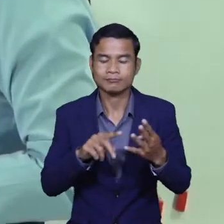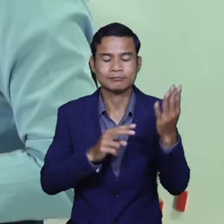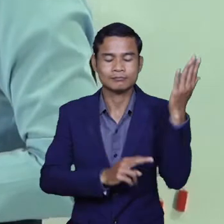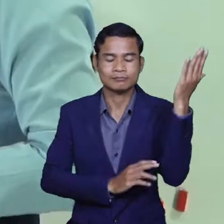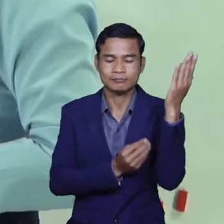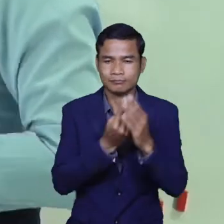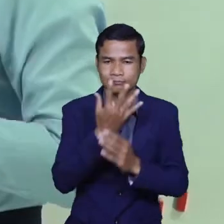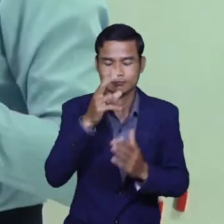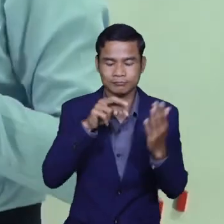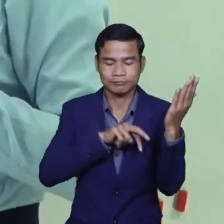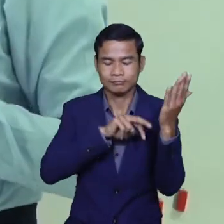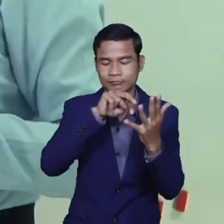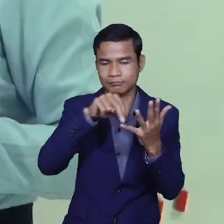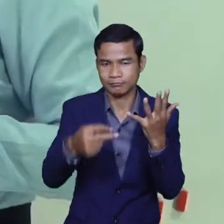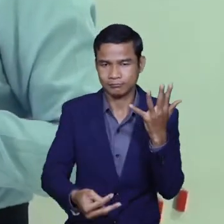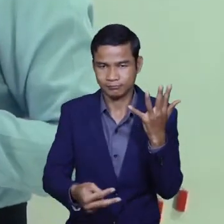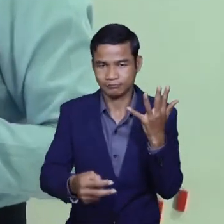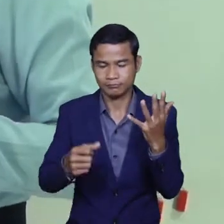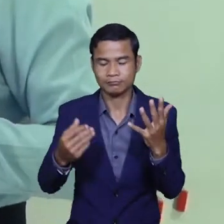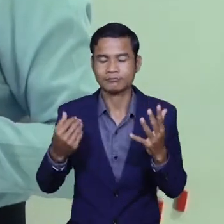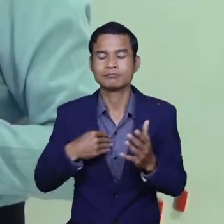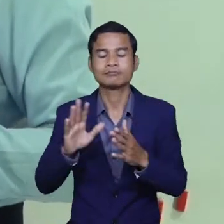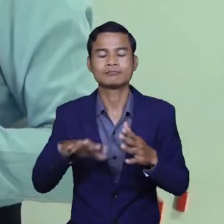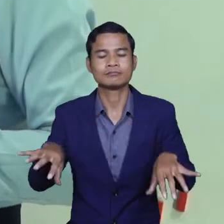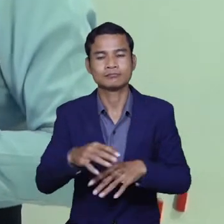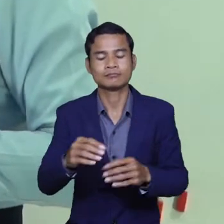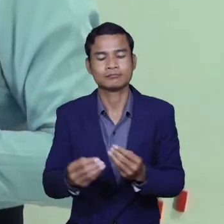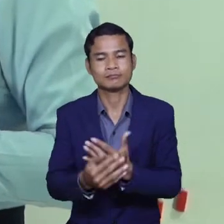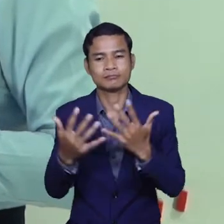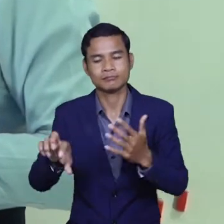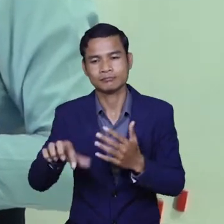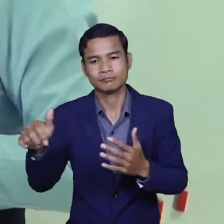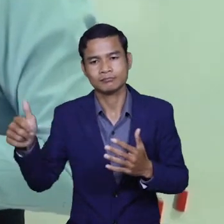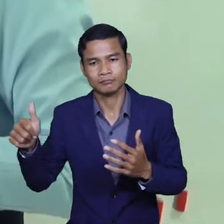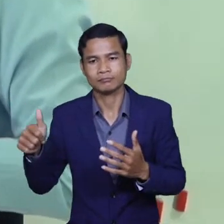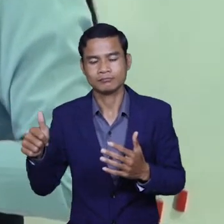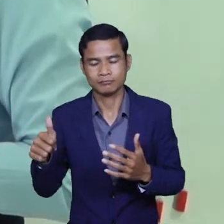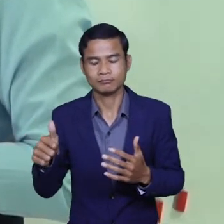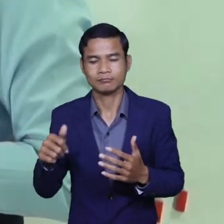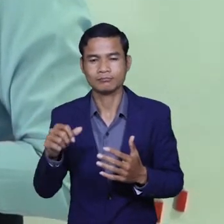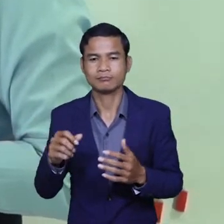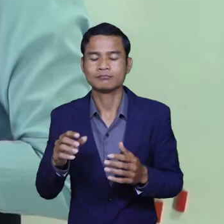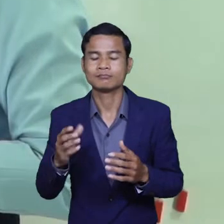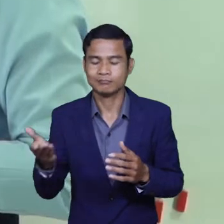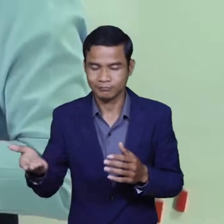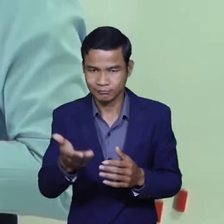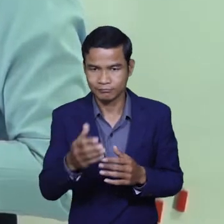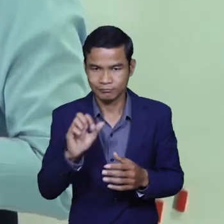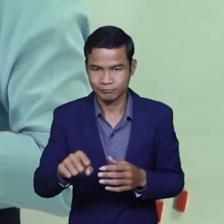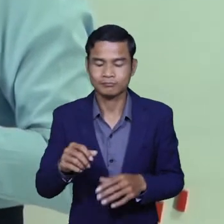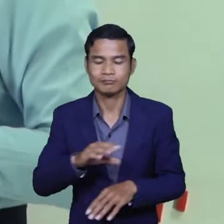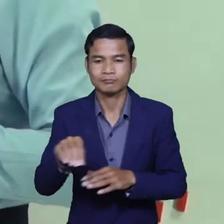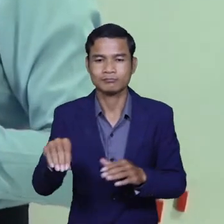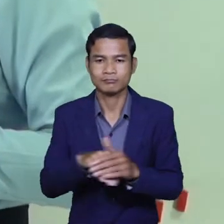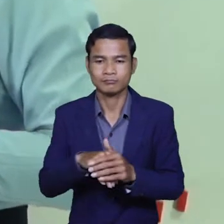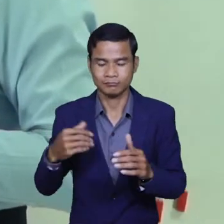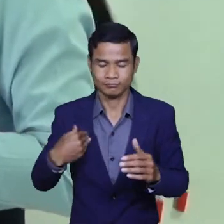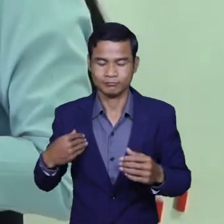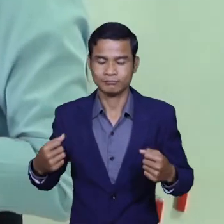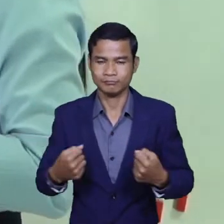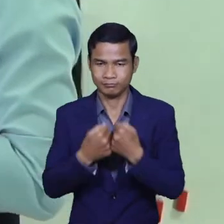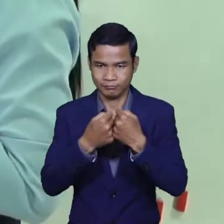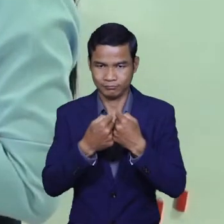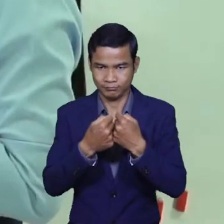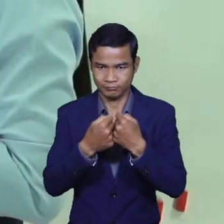ដើមឈើនឹងមានសកម្មភាពចាផ្សេងផ្សេងជាច្រើនទៀតណាកូនណាចានឹងគឺធ្វើឲ្យចាយើងចាមានគ្រោះថ្នាក់ឆ្អឹង